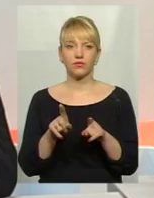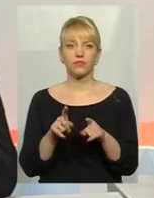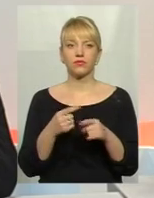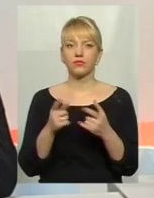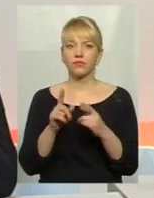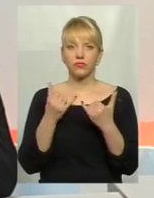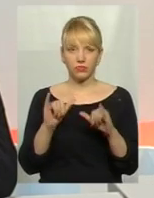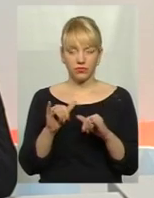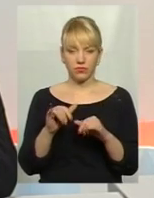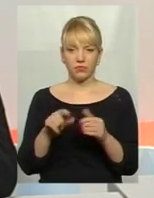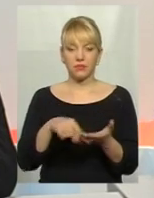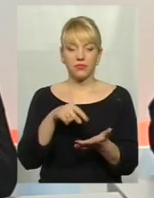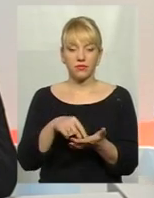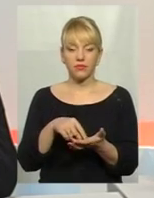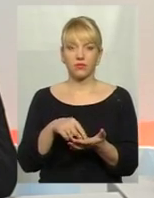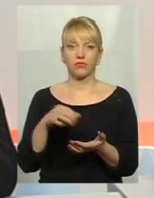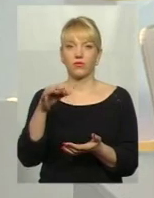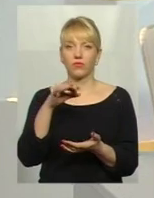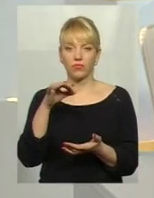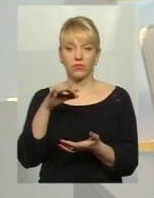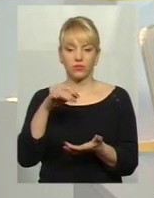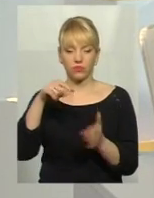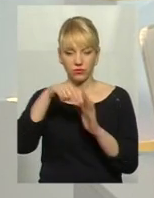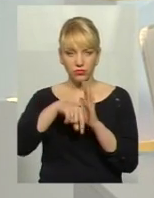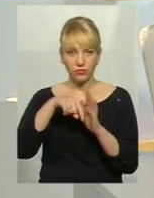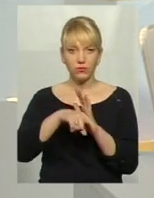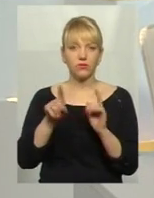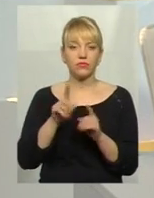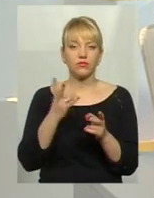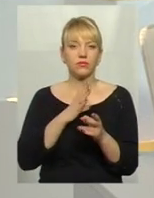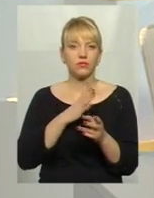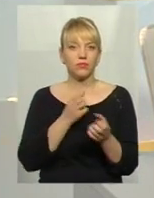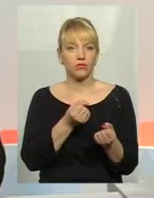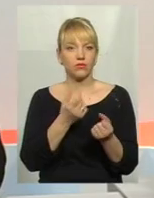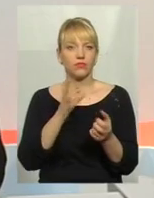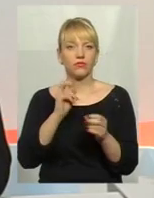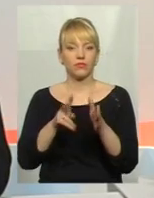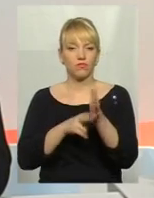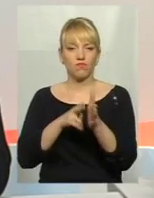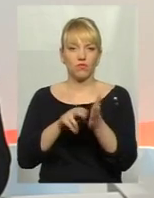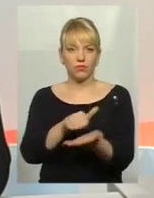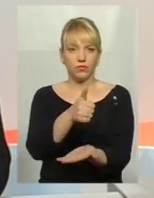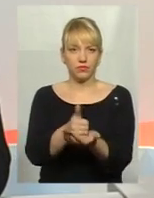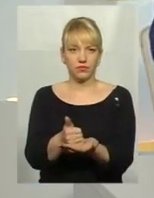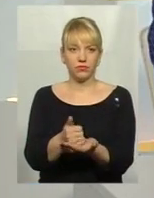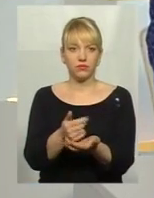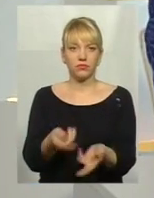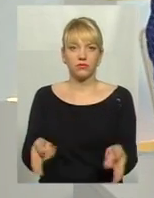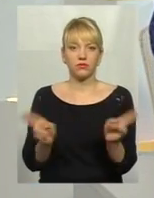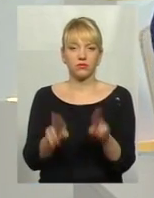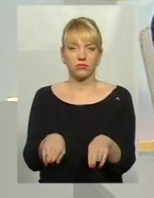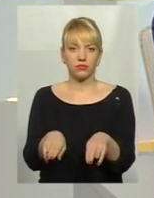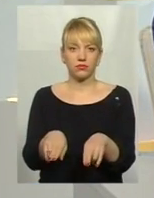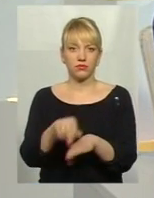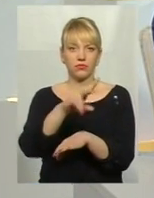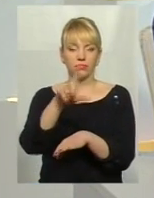дивно, міста обласного значення, які мали би стати драйвером, таким потягом для цієї реформи, вони фактично залишилися поза боком. На узбіччі.